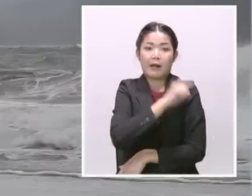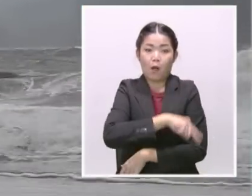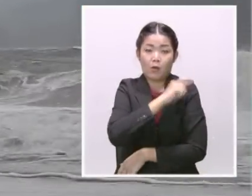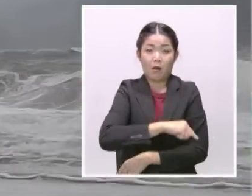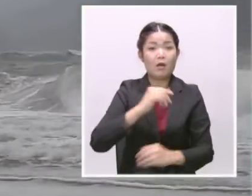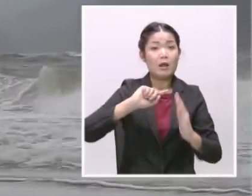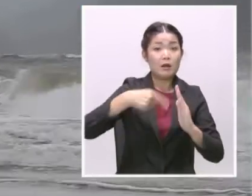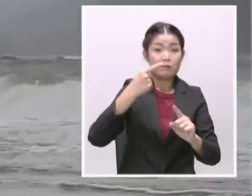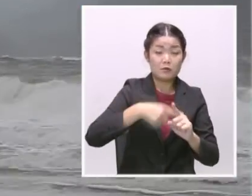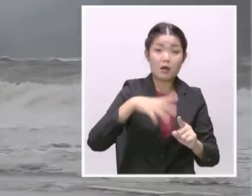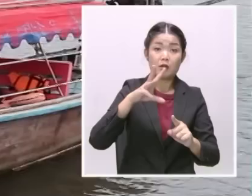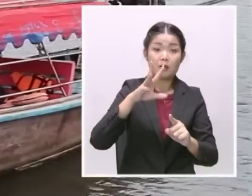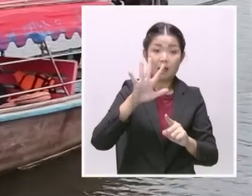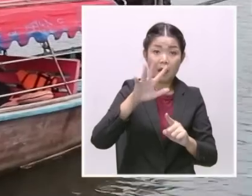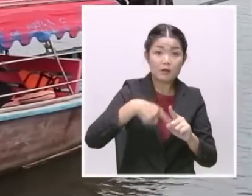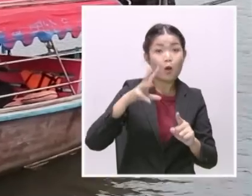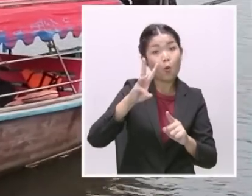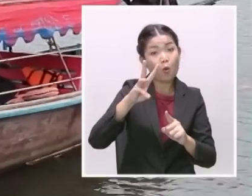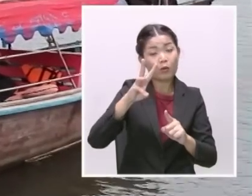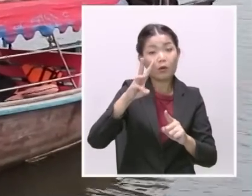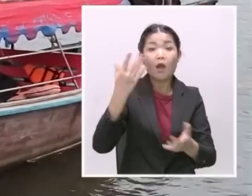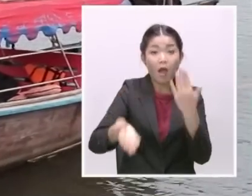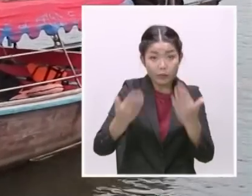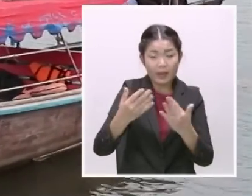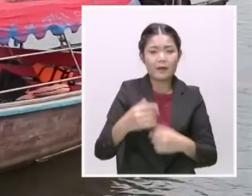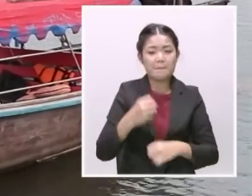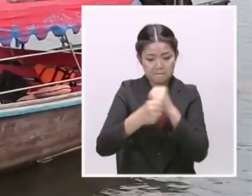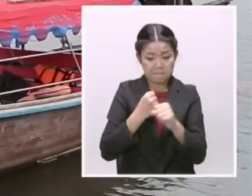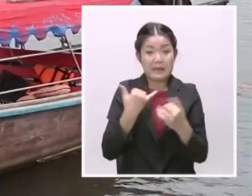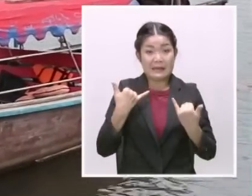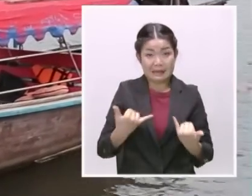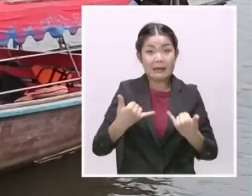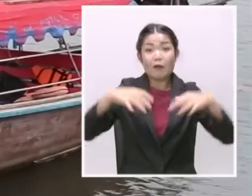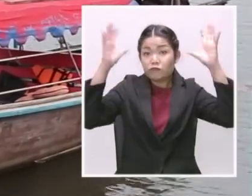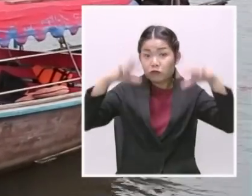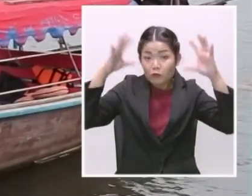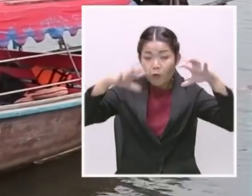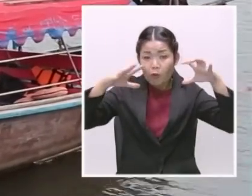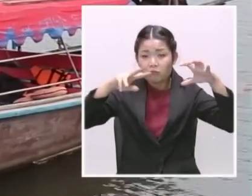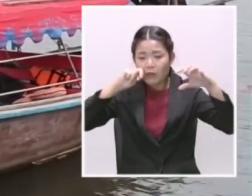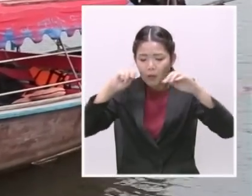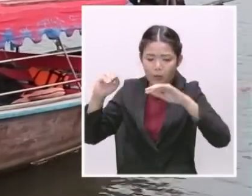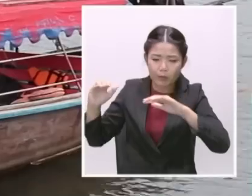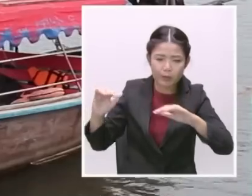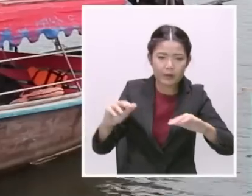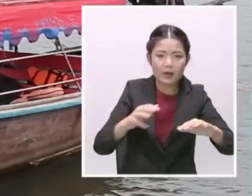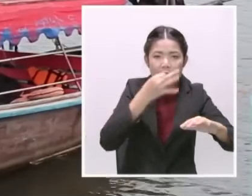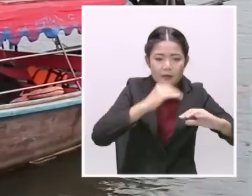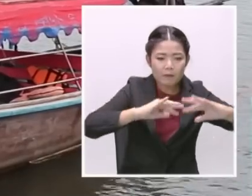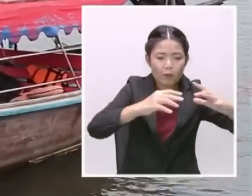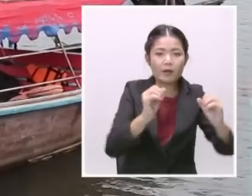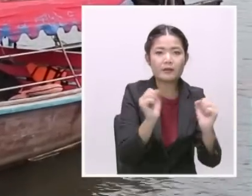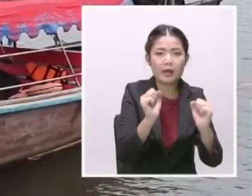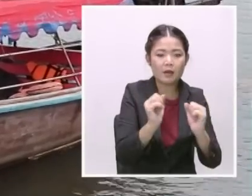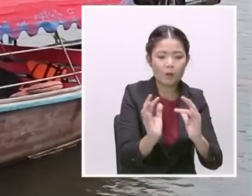าคม วิธุนายนแต่ปีนี้ก็เกิด ถึงแต่วันถ่งง่ önce politicalตรพุมมัเพต